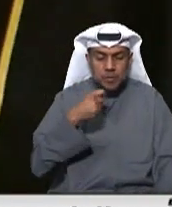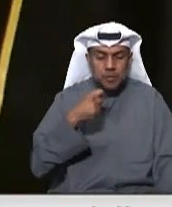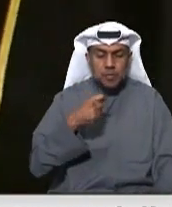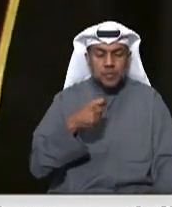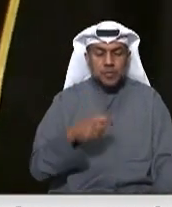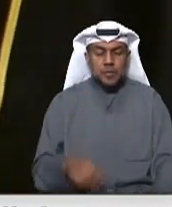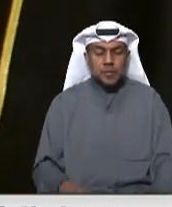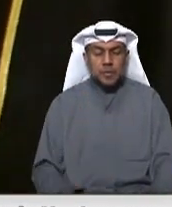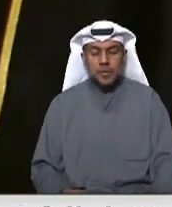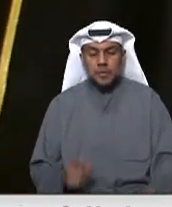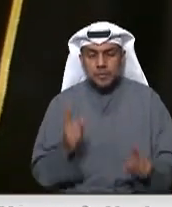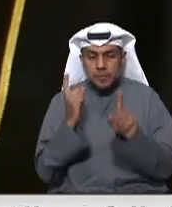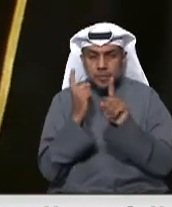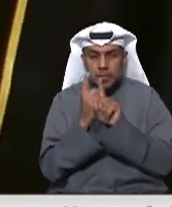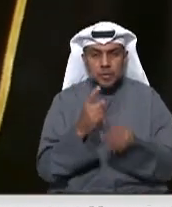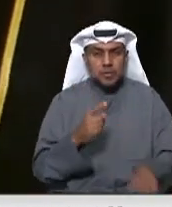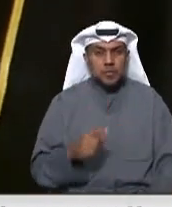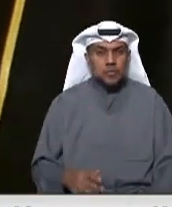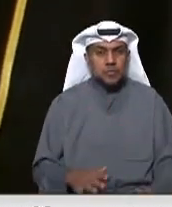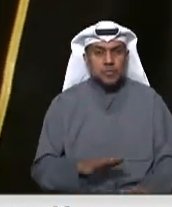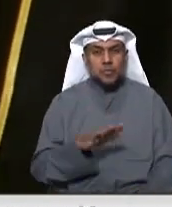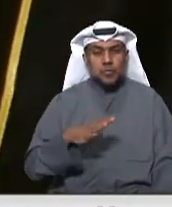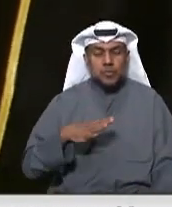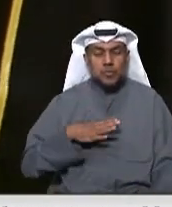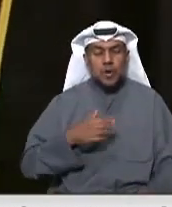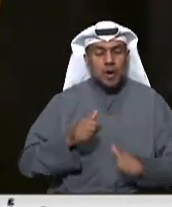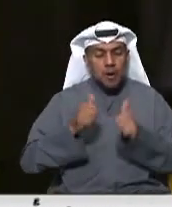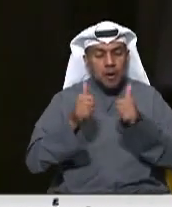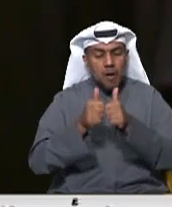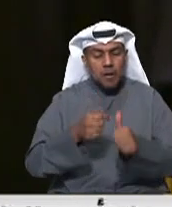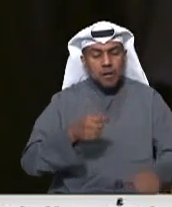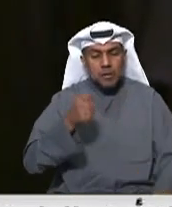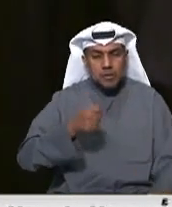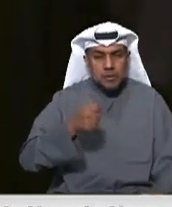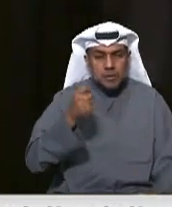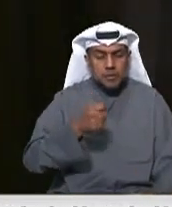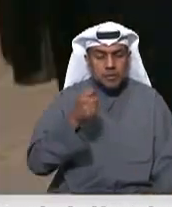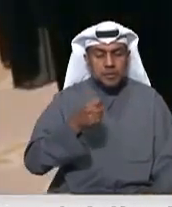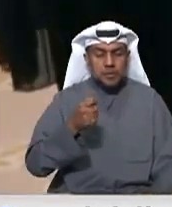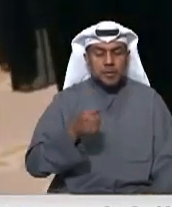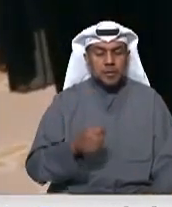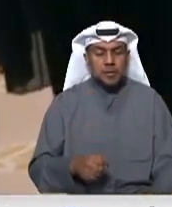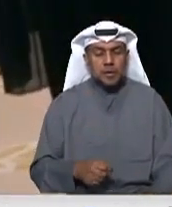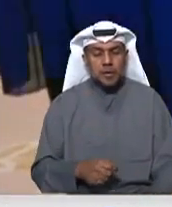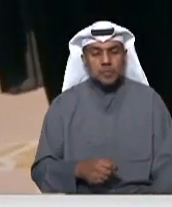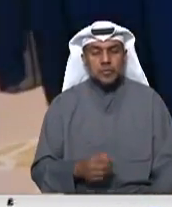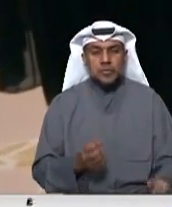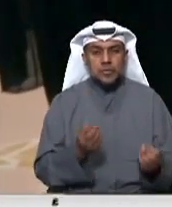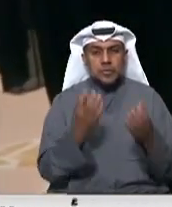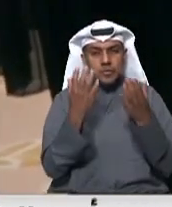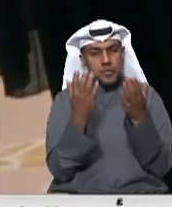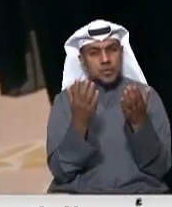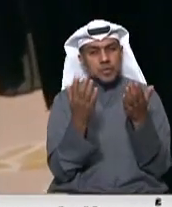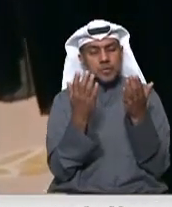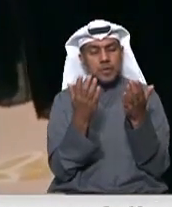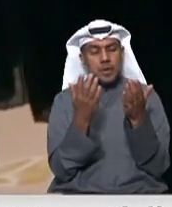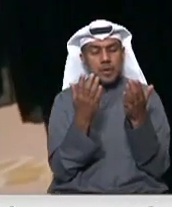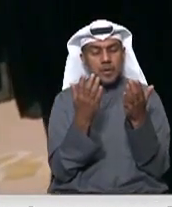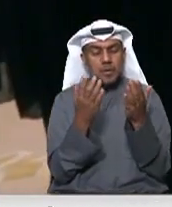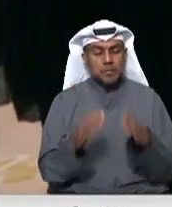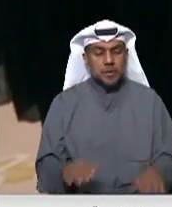رئيس مجلس الوزراء واسره سمو امير البلاد الراحل طيب الله ثراه وجعل الجنه مثواه